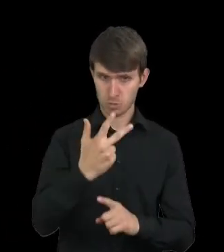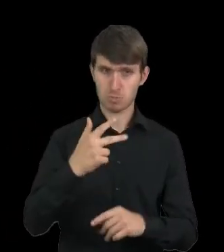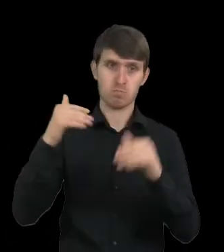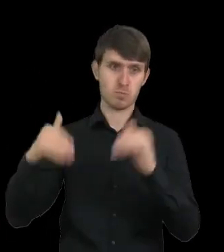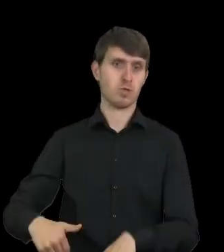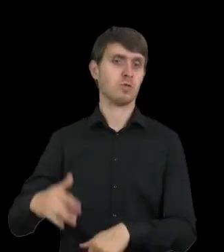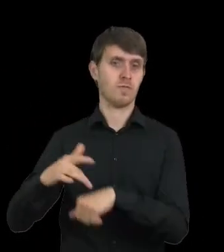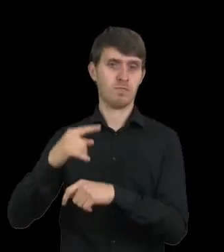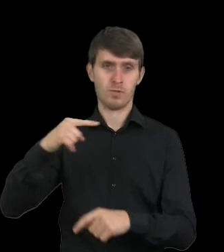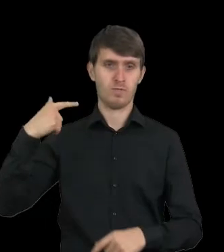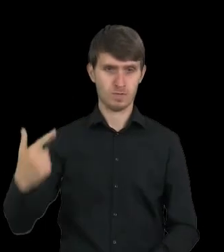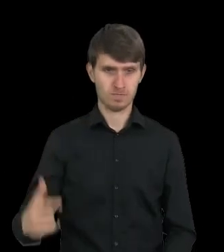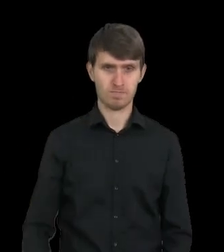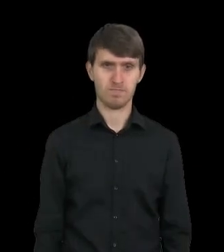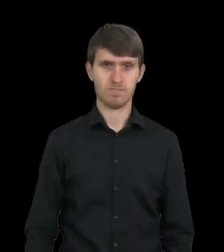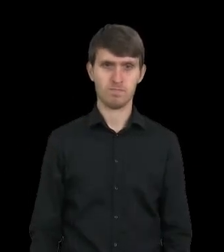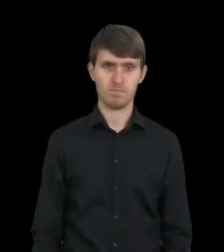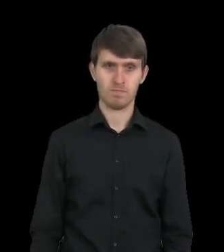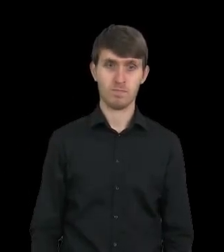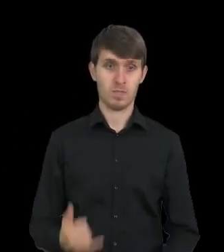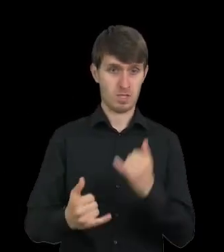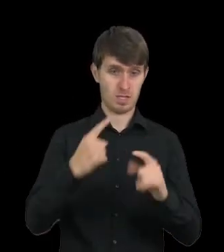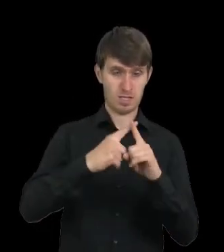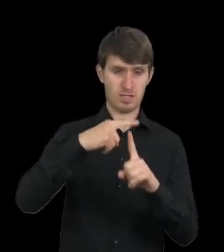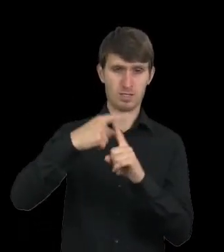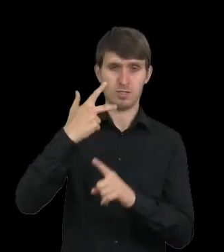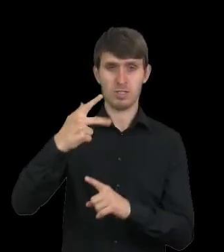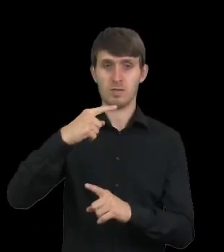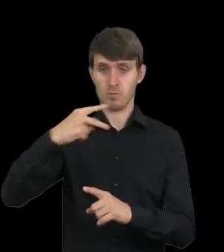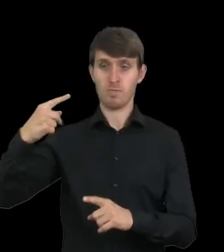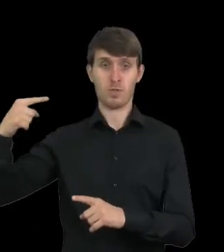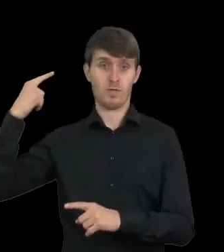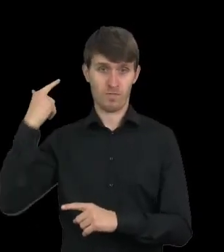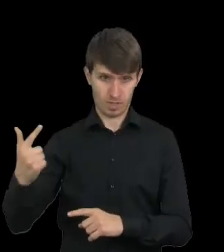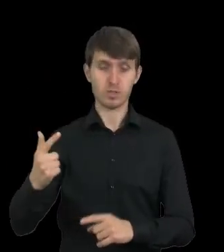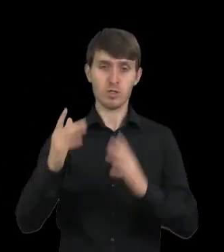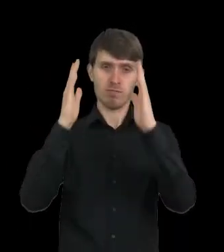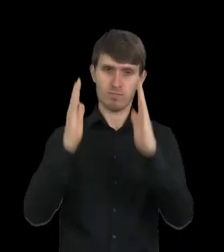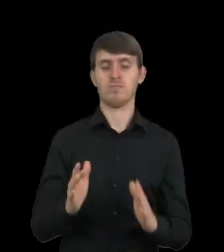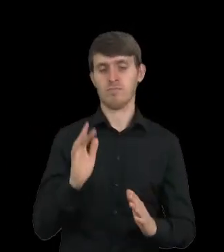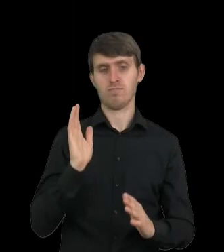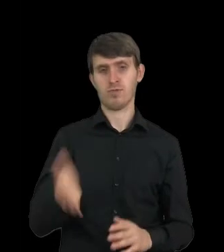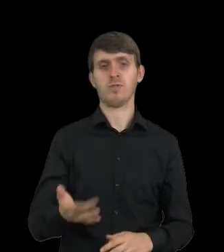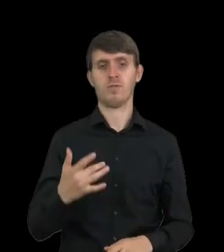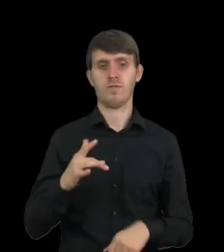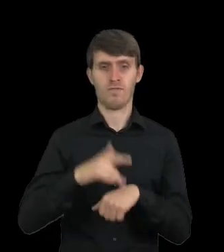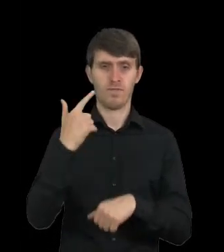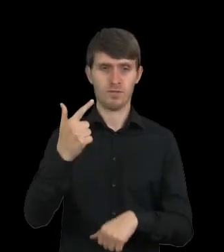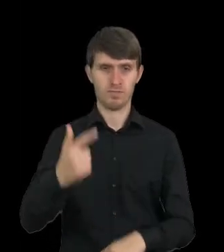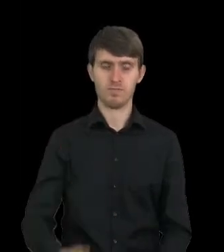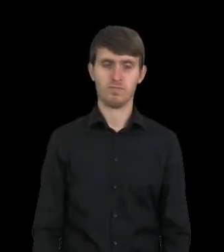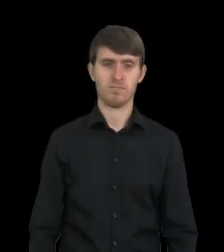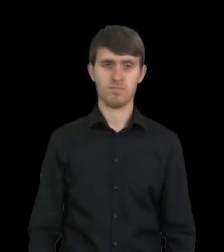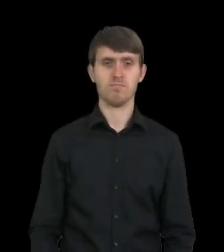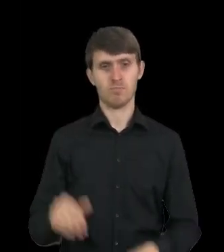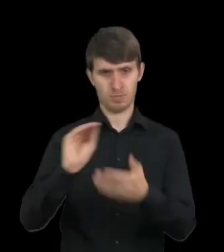x plus 3 może więc być równe minus 2. Jeśli x plus 3 równa się minus 2, to wartość bezwzględna